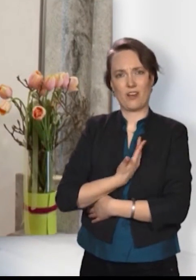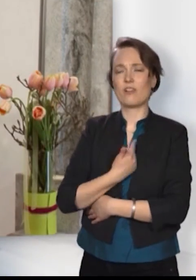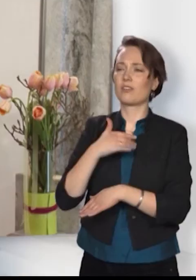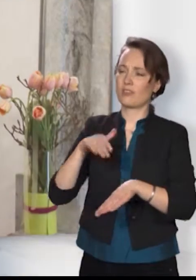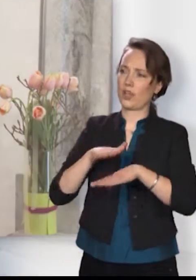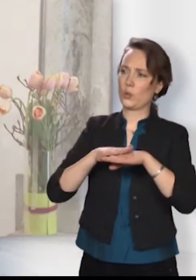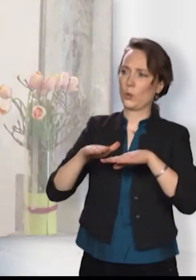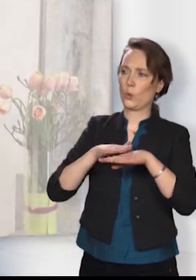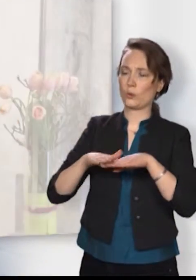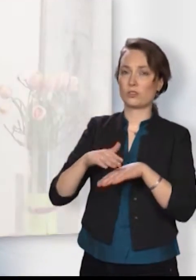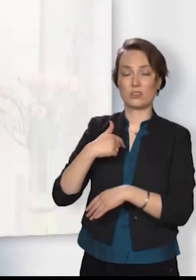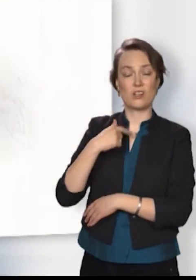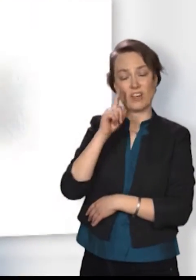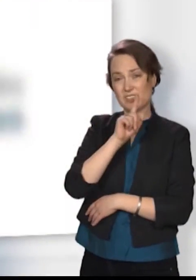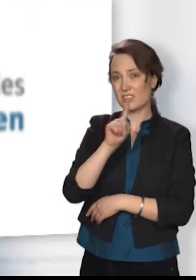er führt.